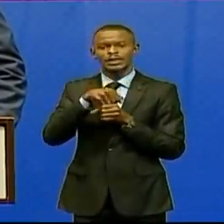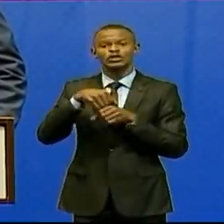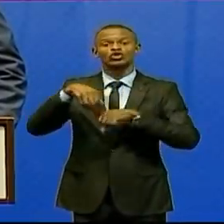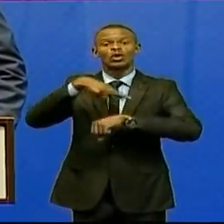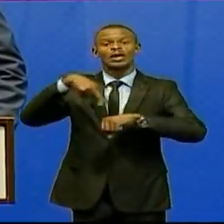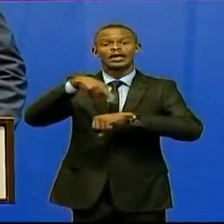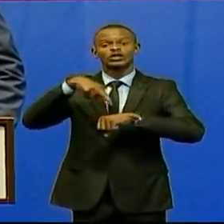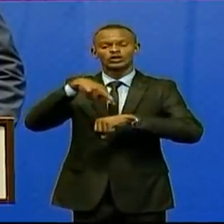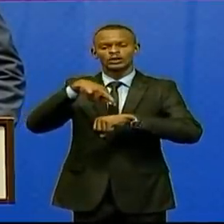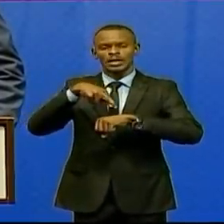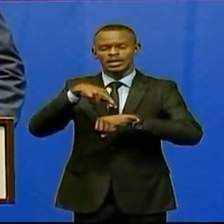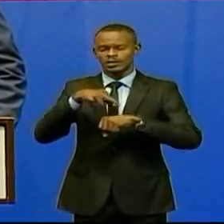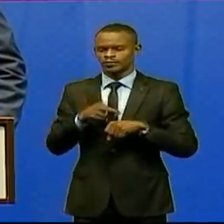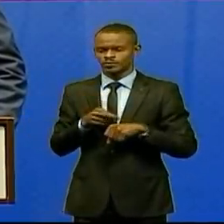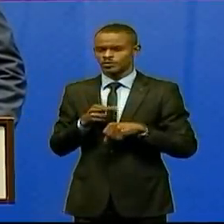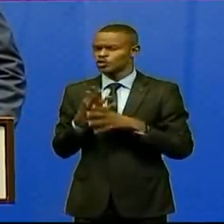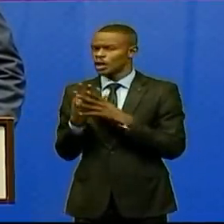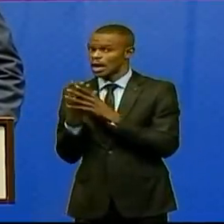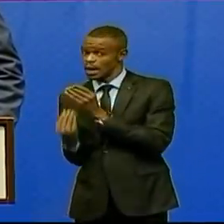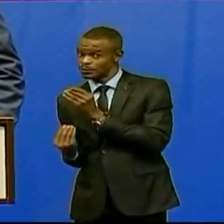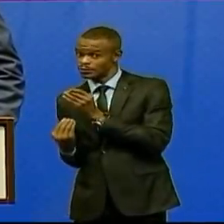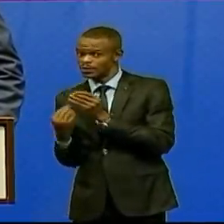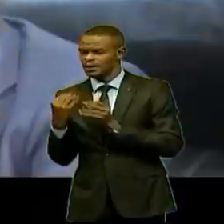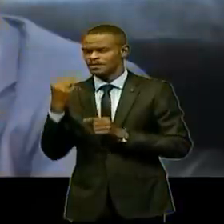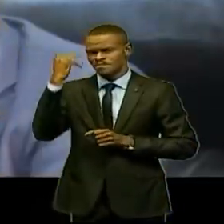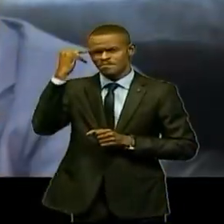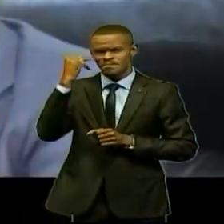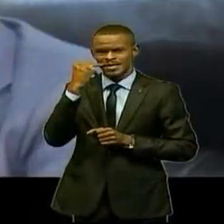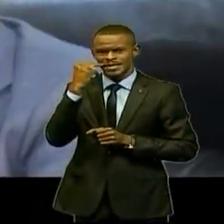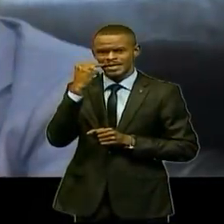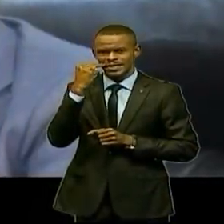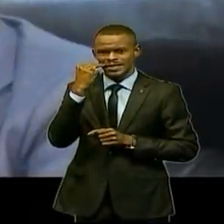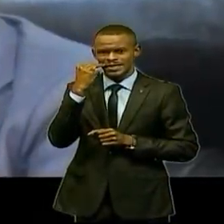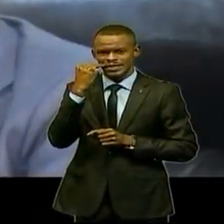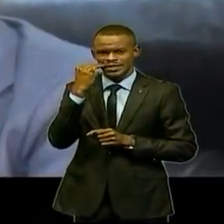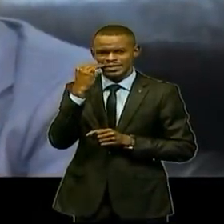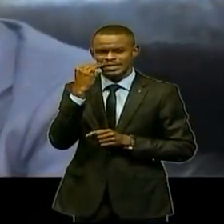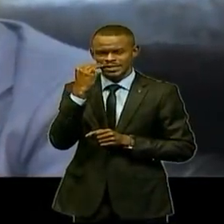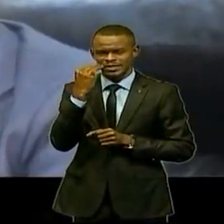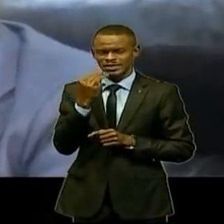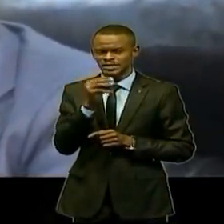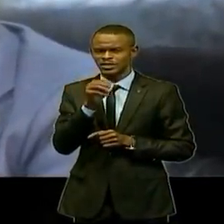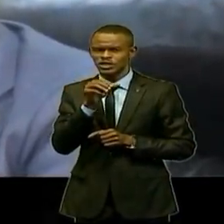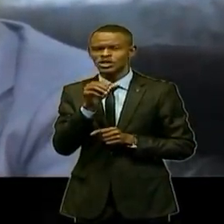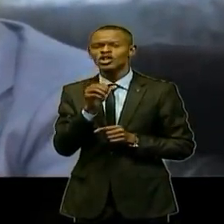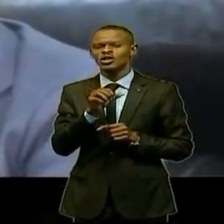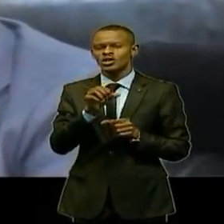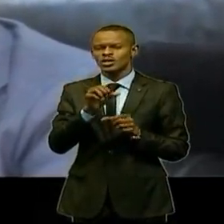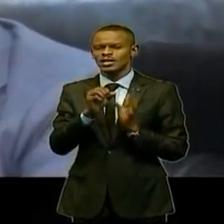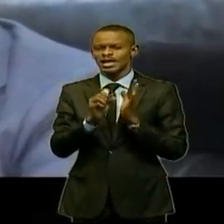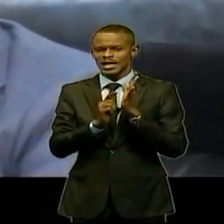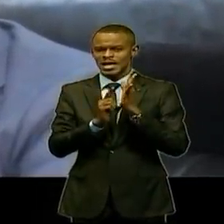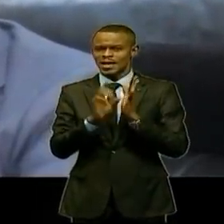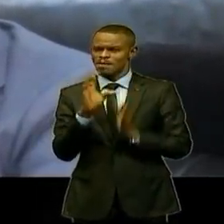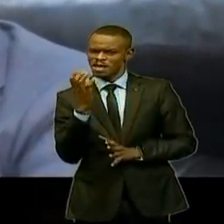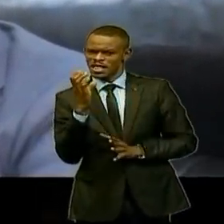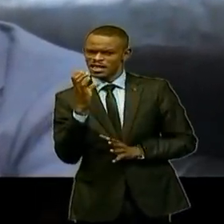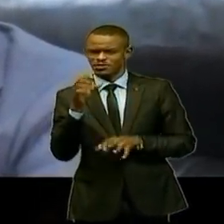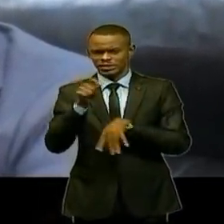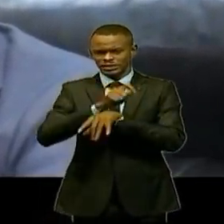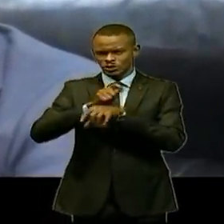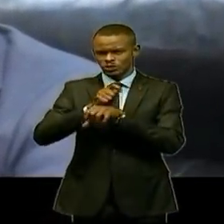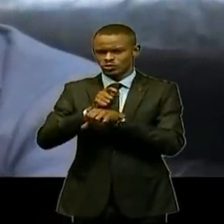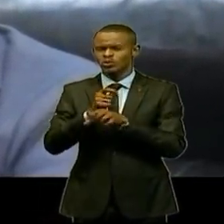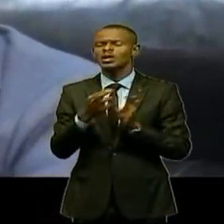ministre du Développement rural, a présenté au Conseil des ministres deux notes d'information. La première